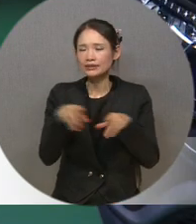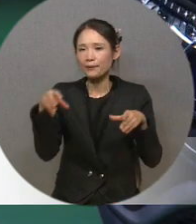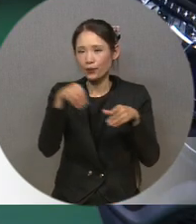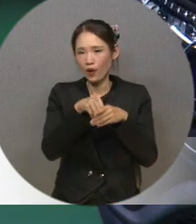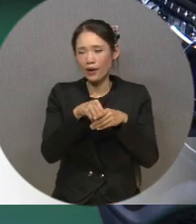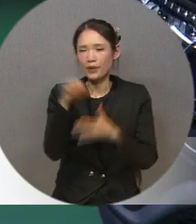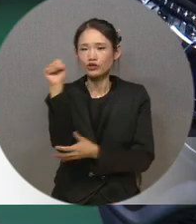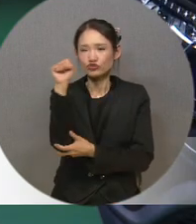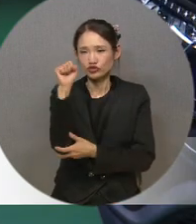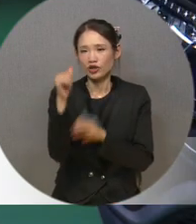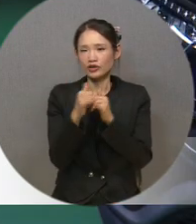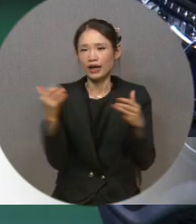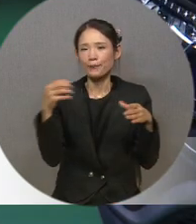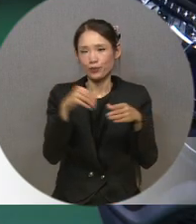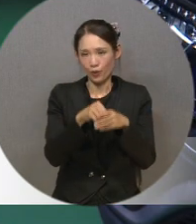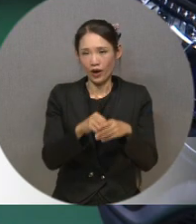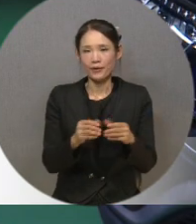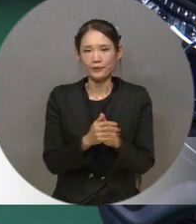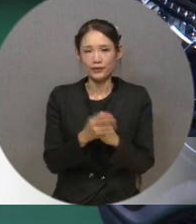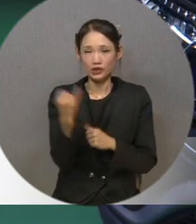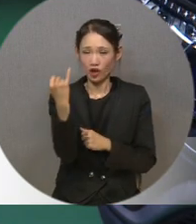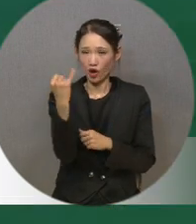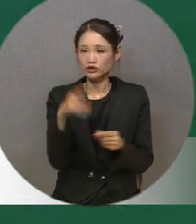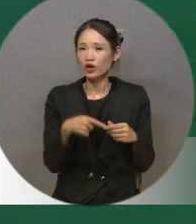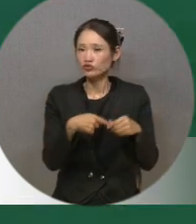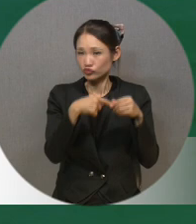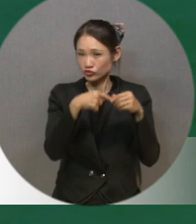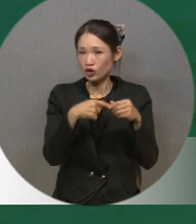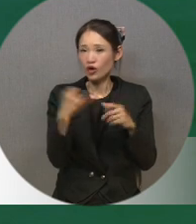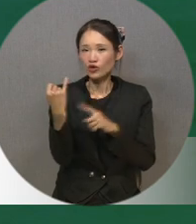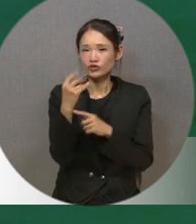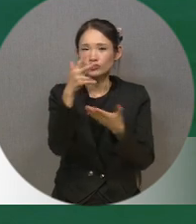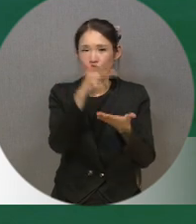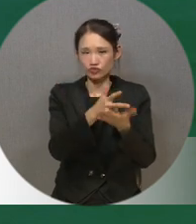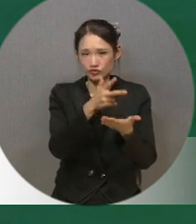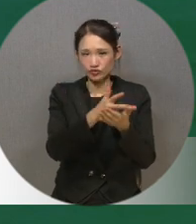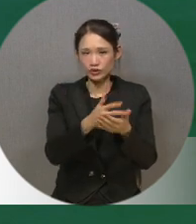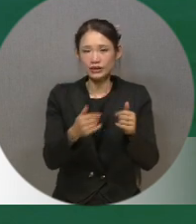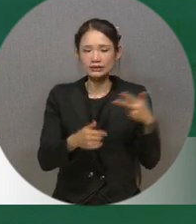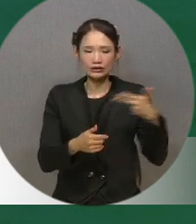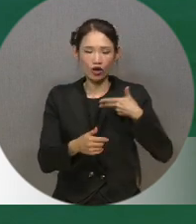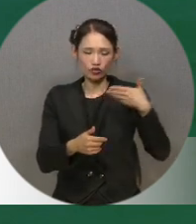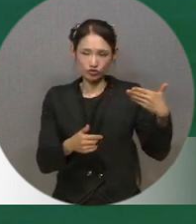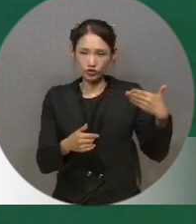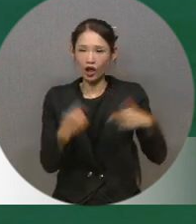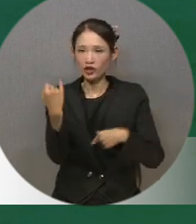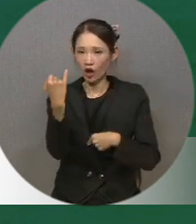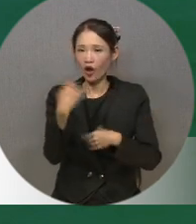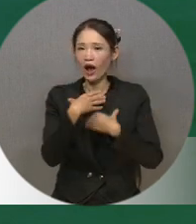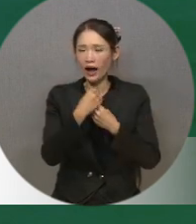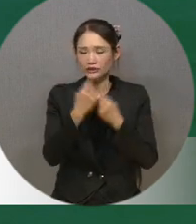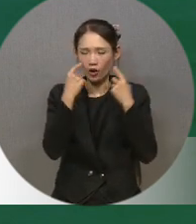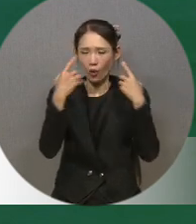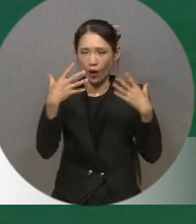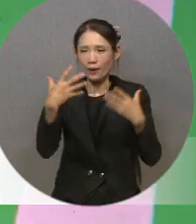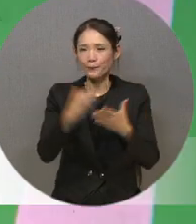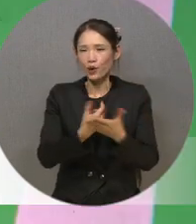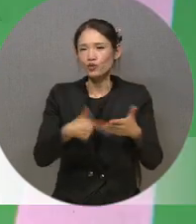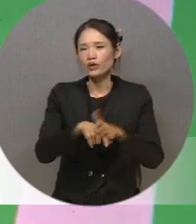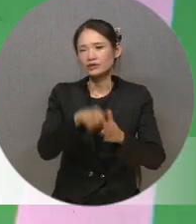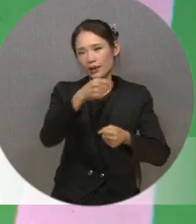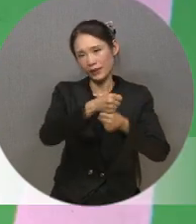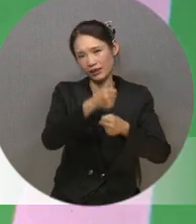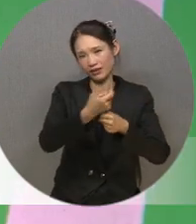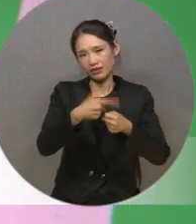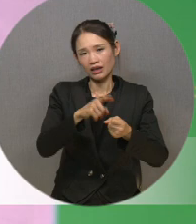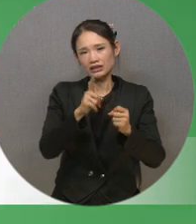운전자로 확대됩니다. 한편 여성 우선 주차장은 지난 2009년 여성 안전 확보를 목적으로 만들어졌지만